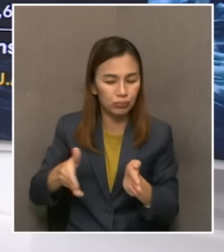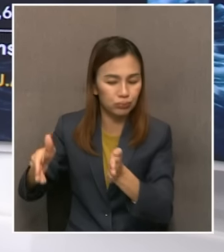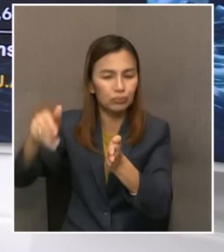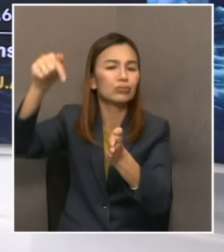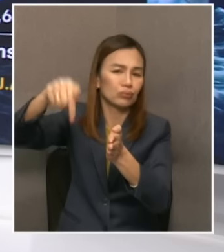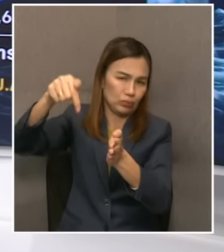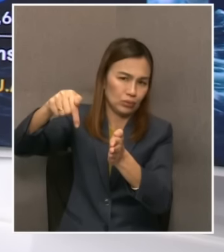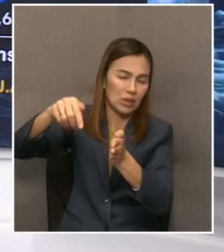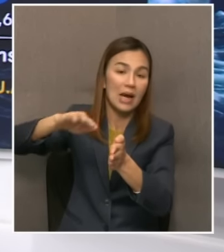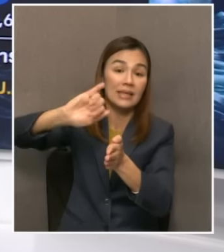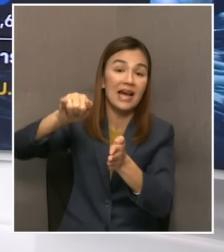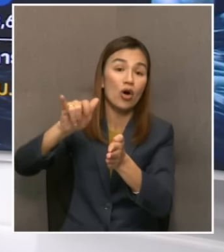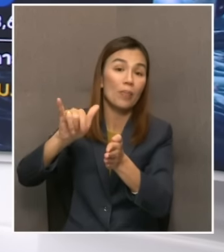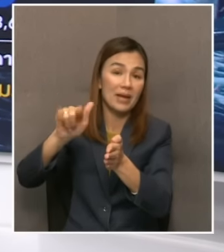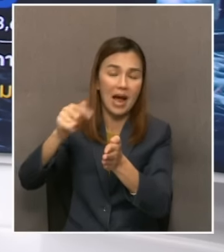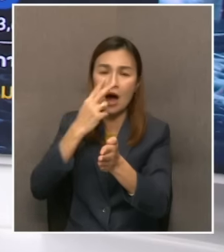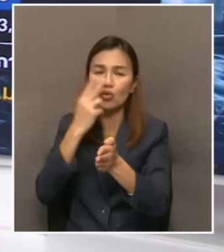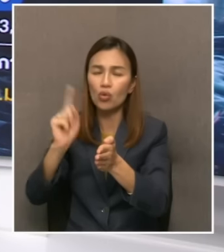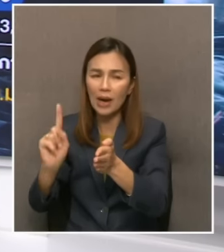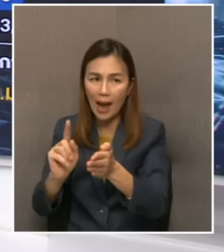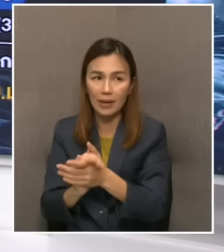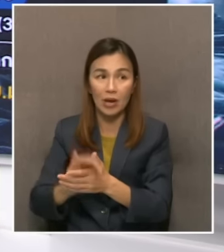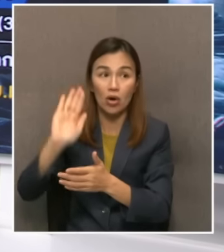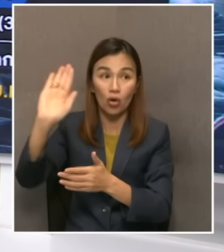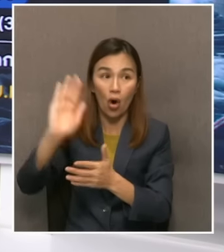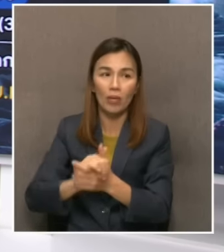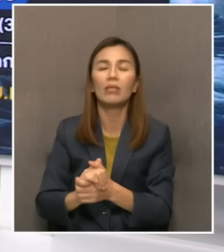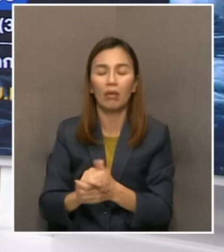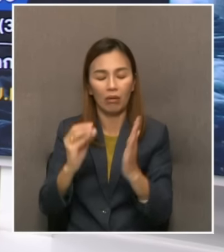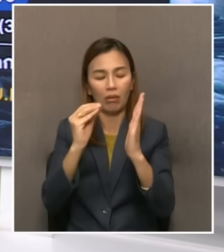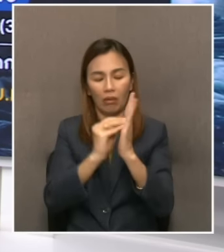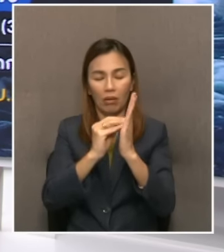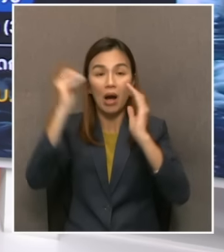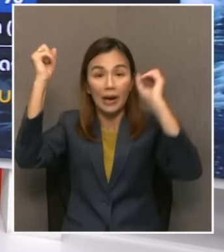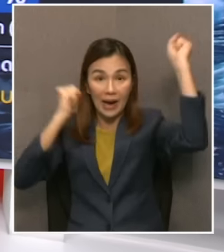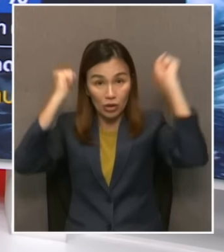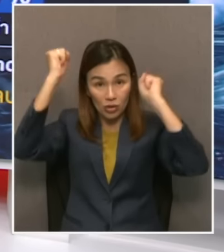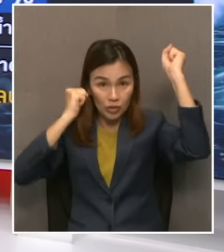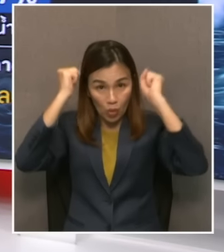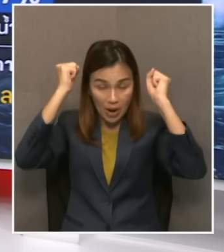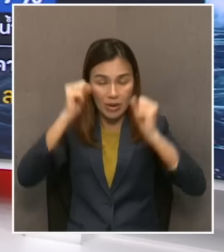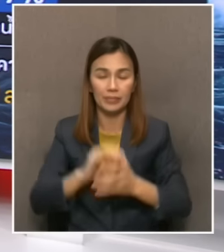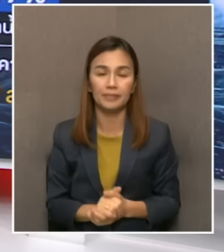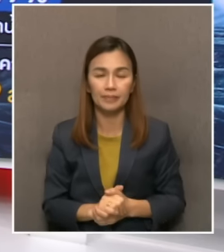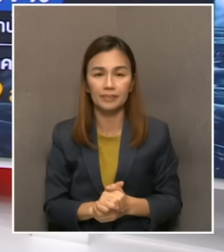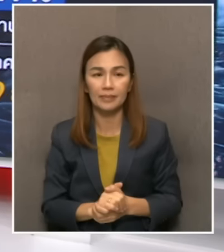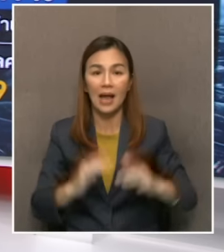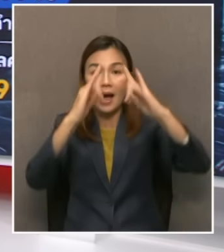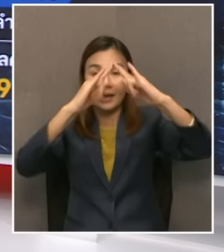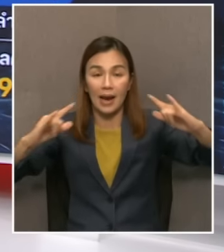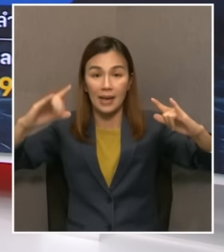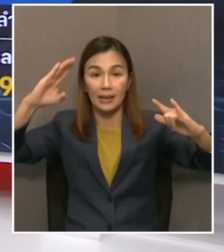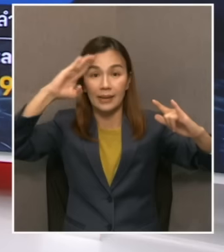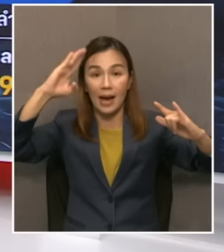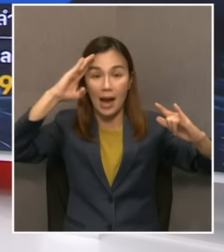านะคะเราจะเจาะไปที่สถานี C2 ค่ะสถานี C2 เนี่ยอยู่ที่บริเวณค่ายจิรประวัติอำเภอเมื